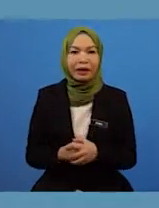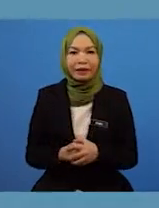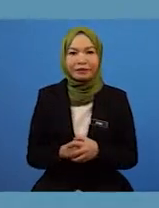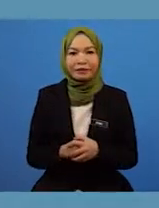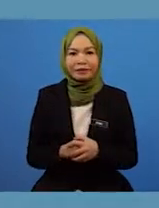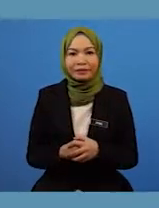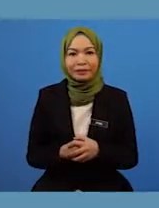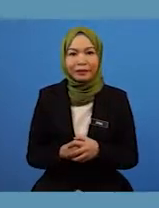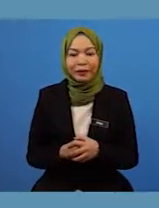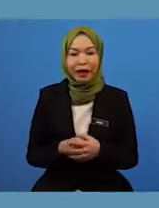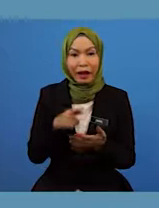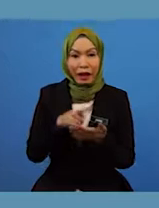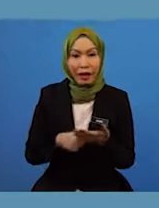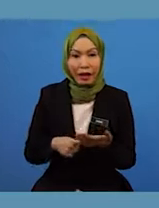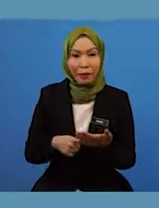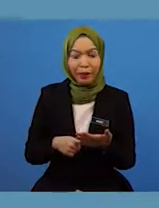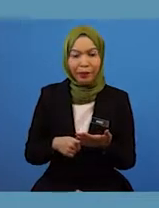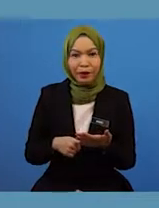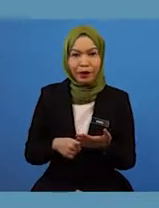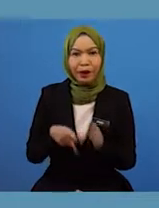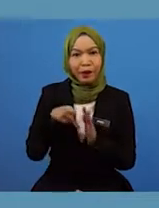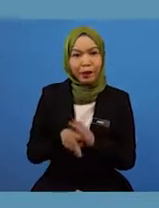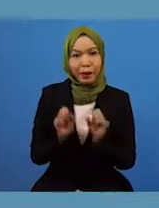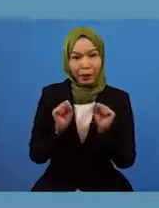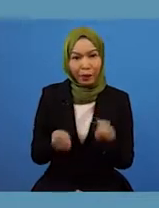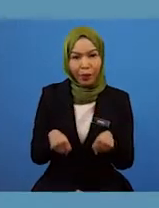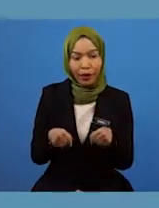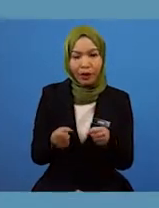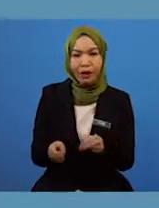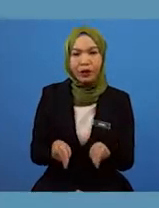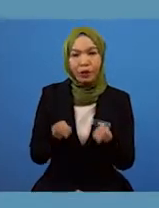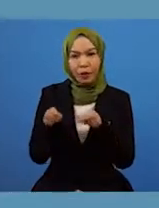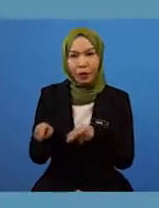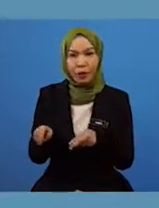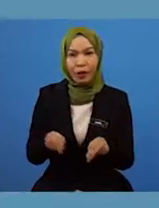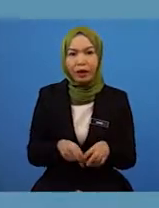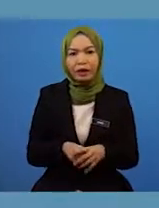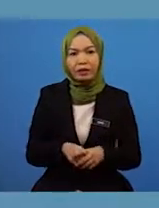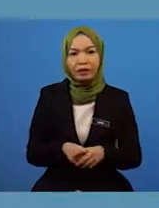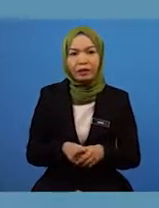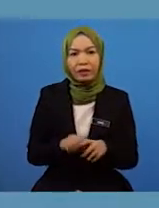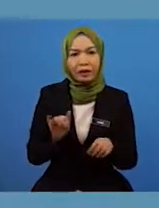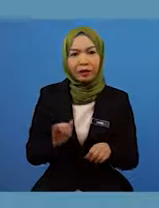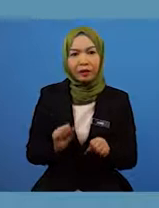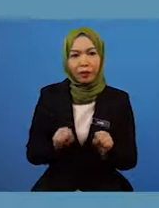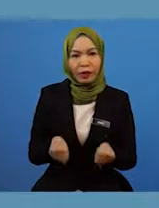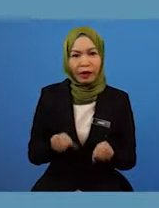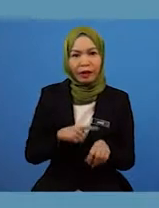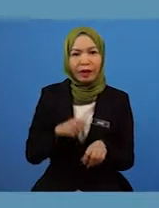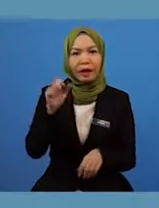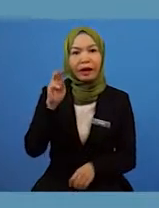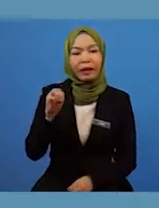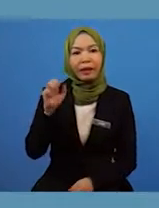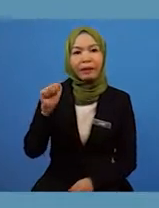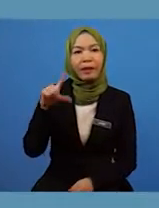Dan apa pula pemboleh ubah yang dimalarkan? Bahan yang tidak berubah adalah